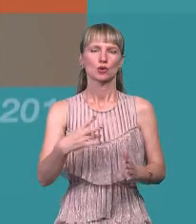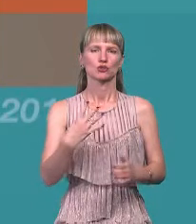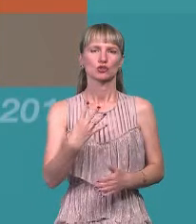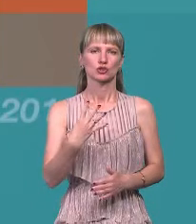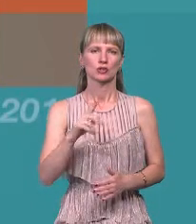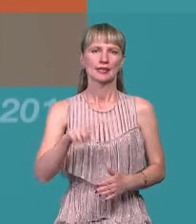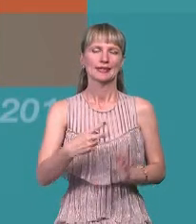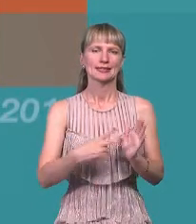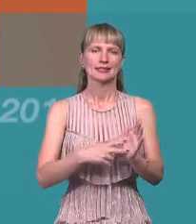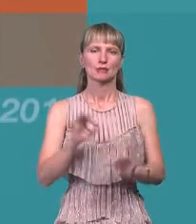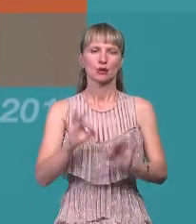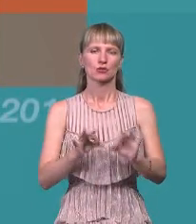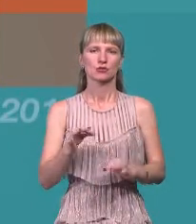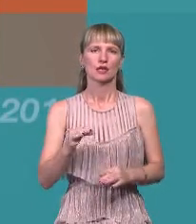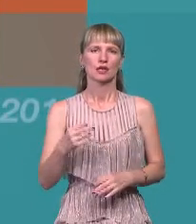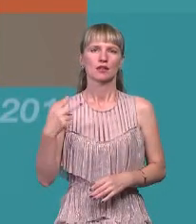6,47%, 2018 рік